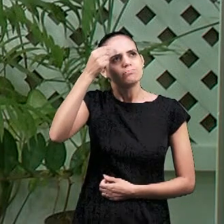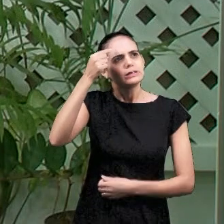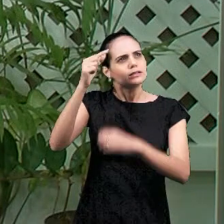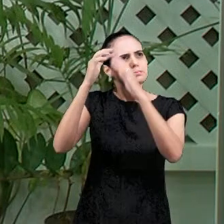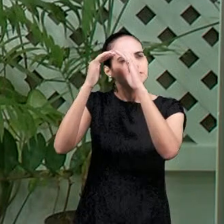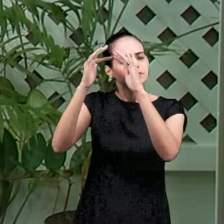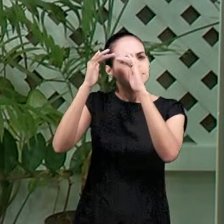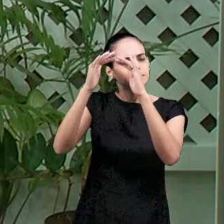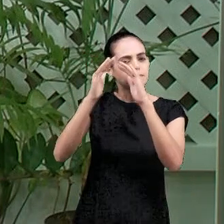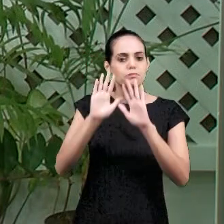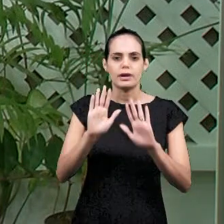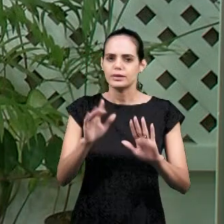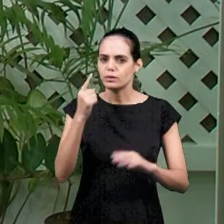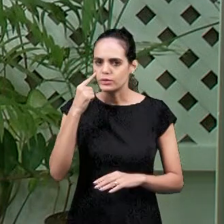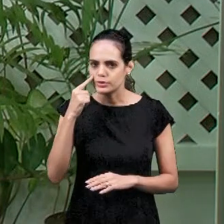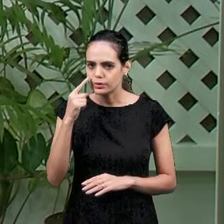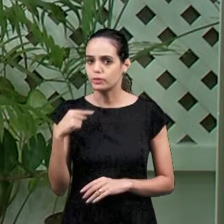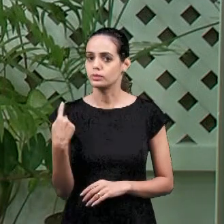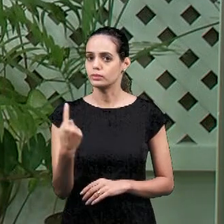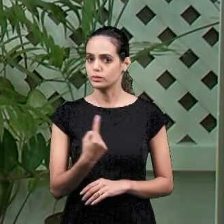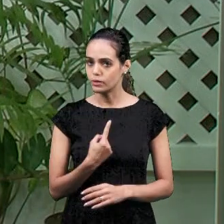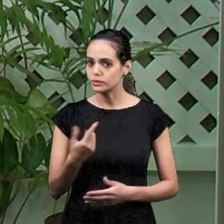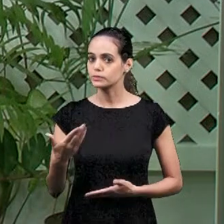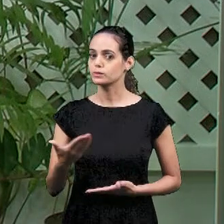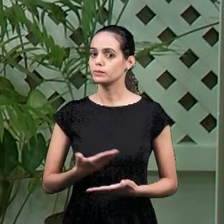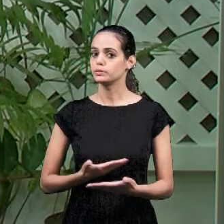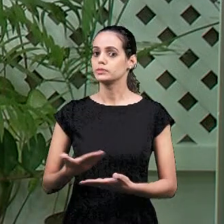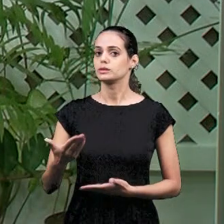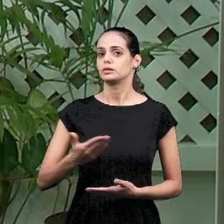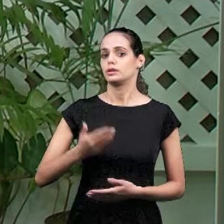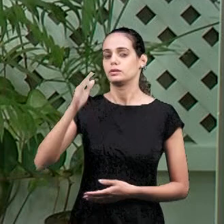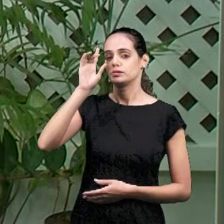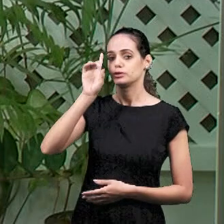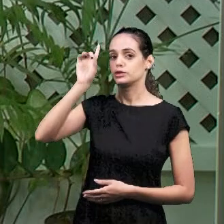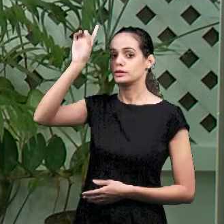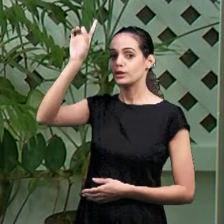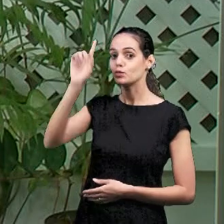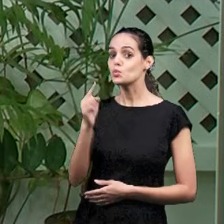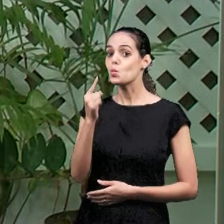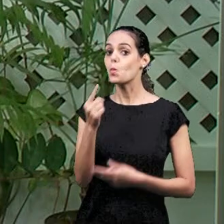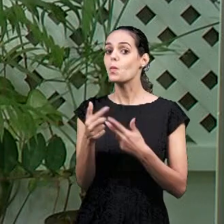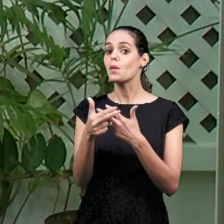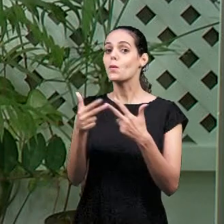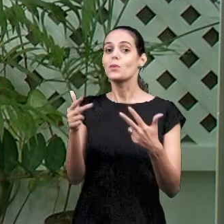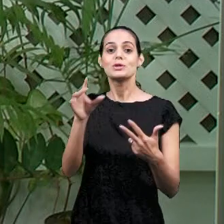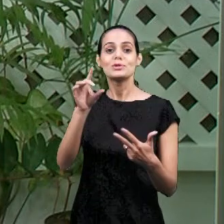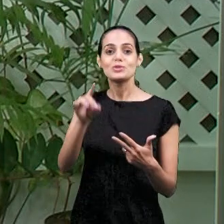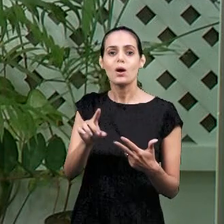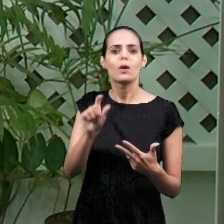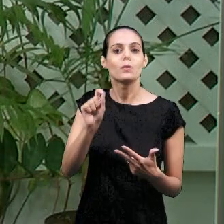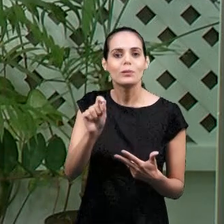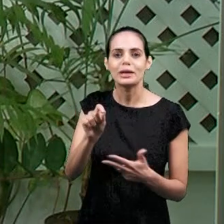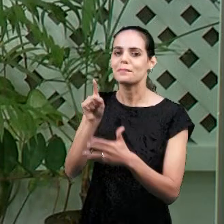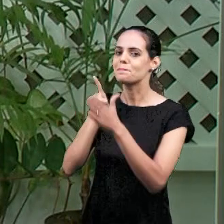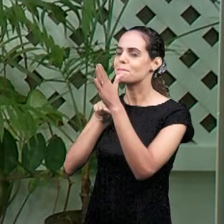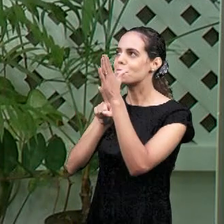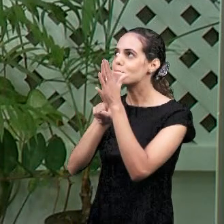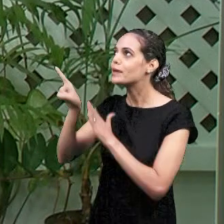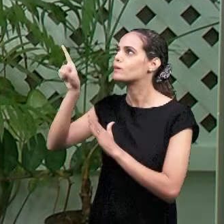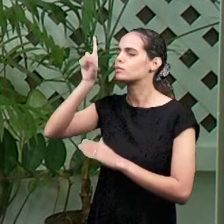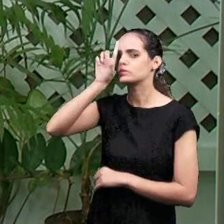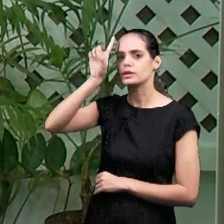et cette chose reste. Mais regardez bien, nous, comme serviteurs de Dieu, nous avons une seule chose à